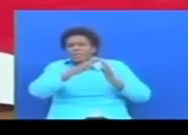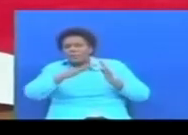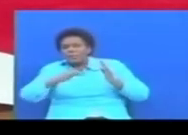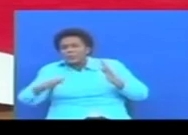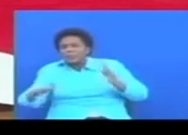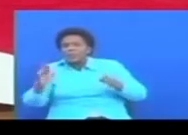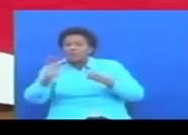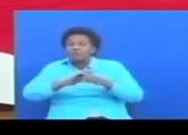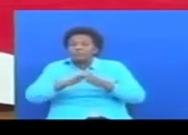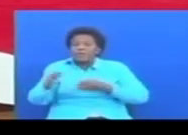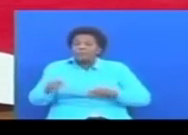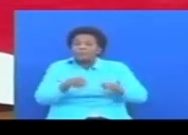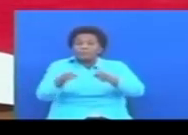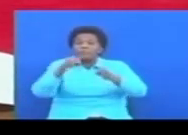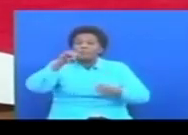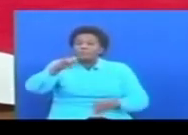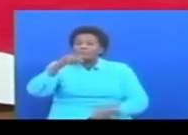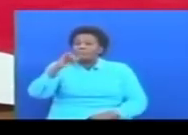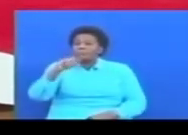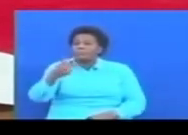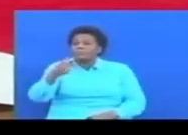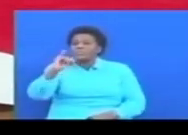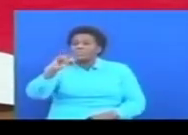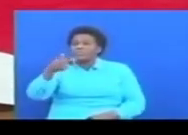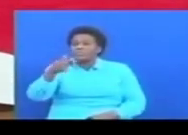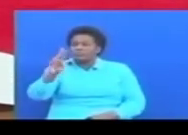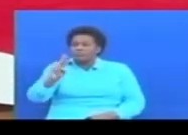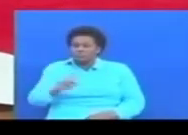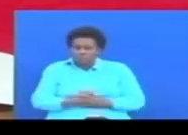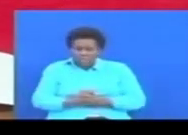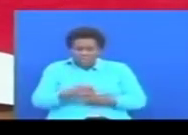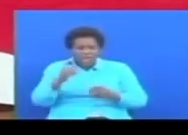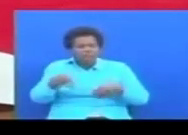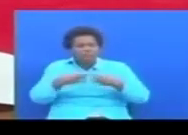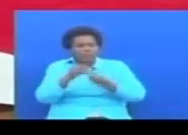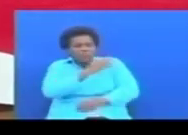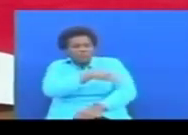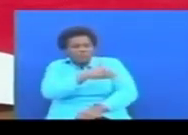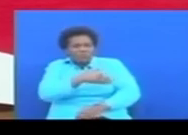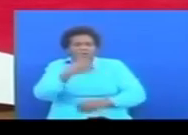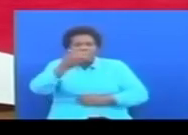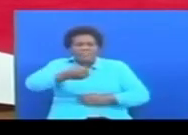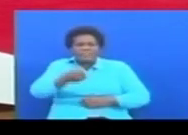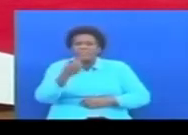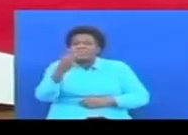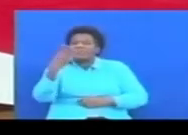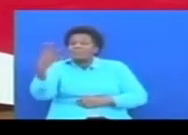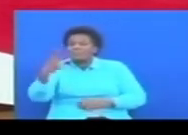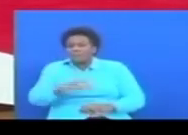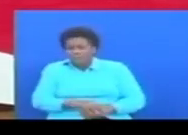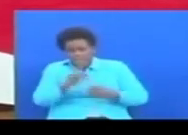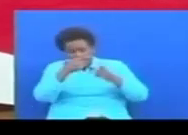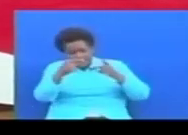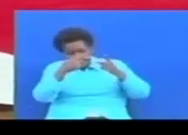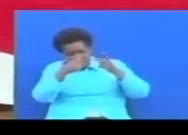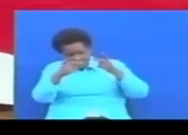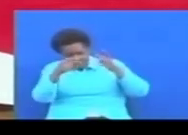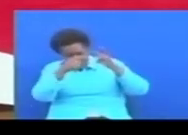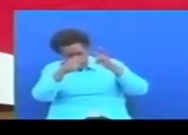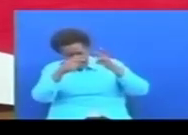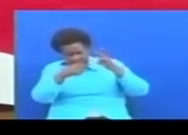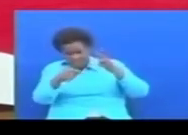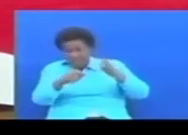kuweza kuhudumia vijiji 34 vilivyopo katika kata sita za Magulilwa, Kuhota, Mseke, Ifunda, Mgama na Maboga